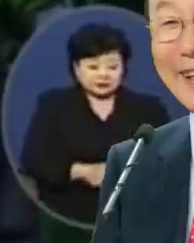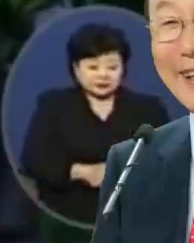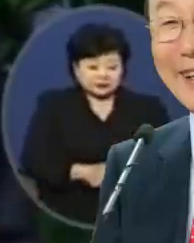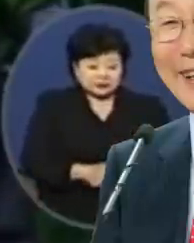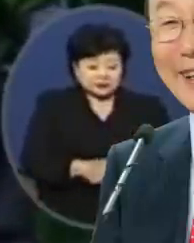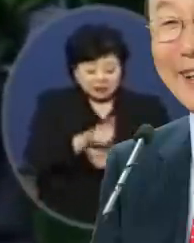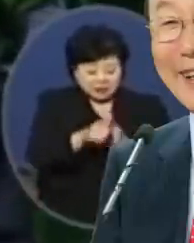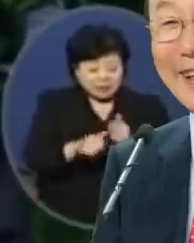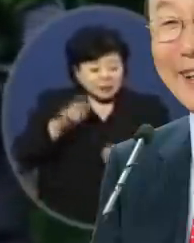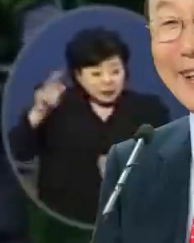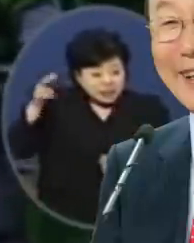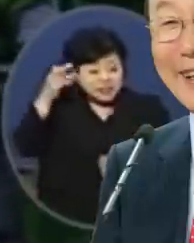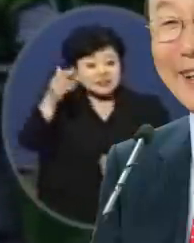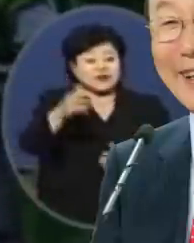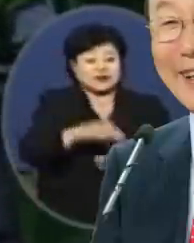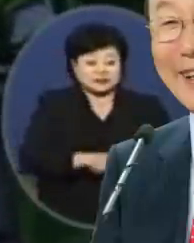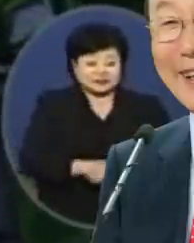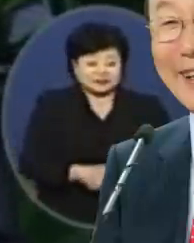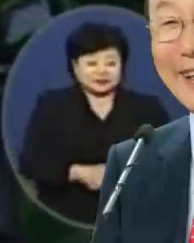그것을 하나님 맹세했다.